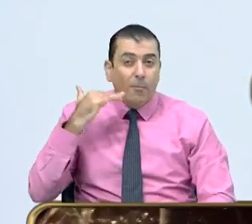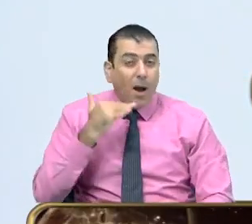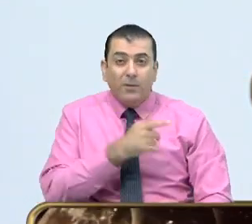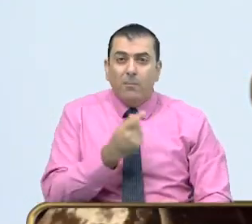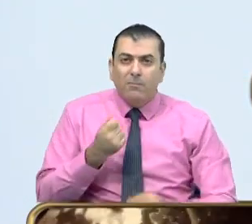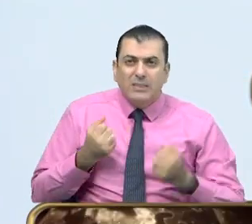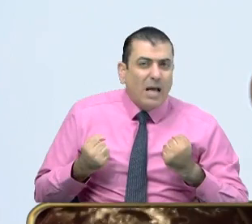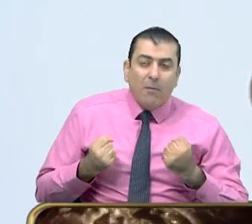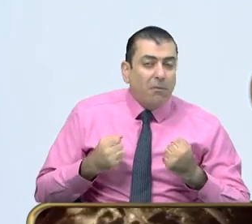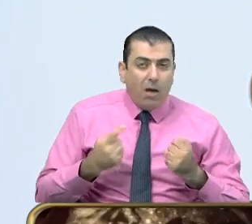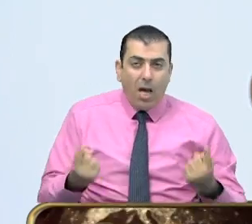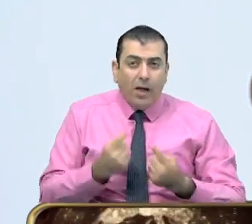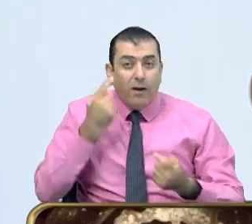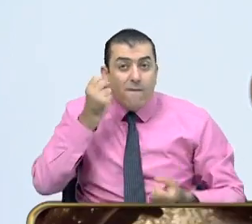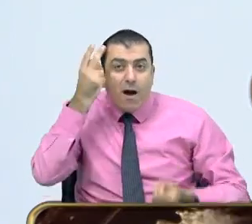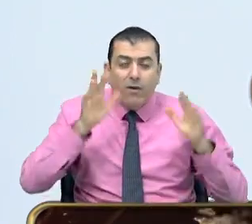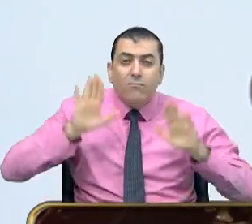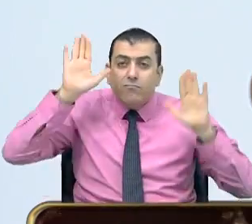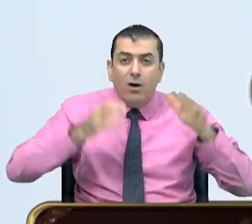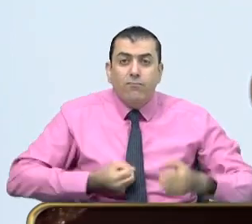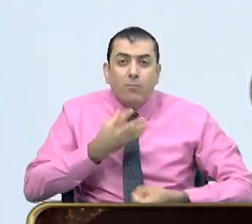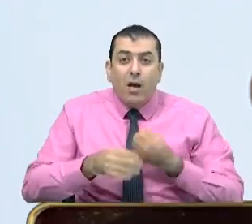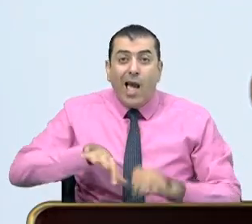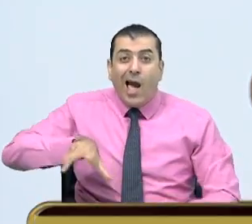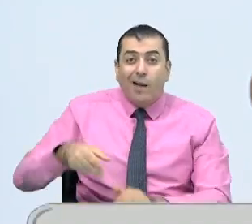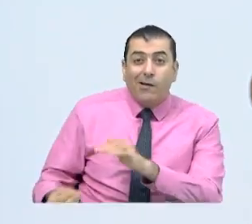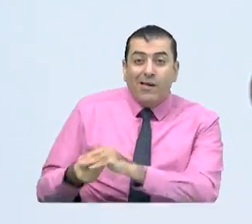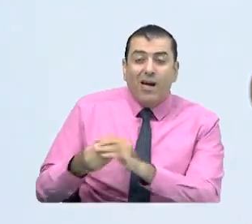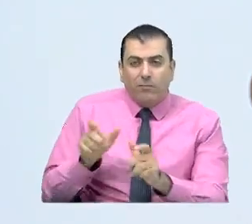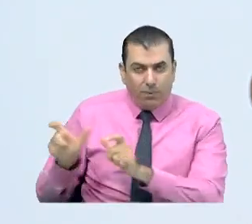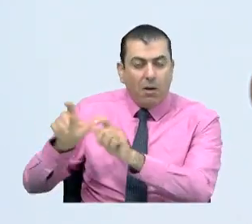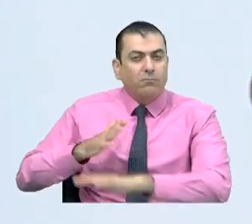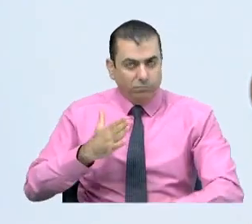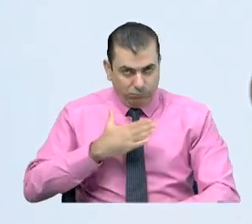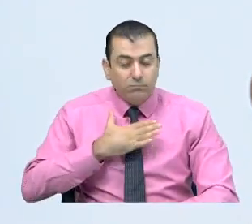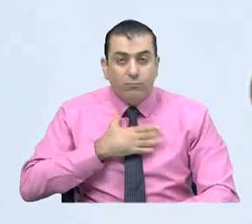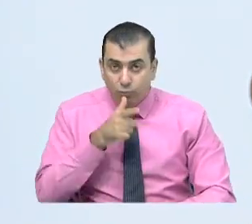الاردني بان يختار هو الحزب الذي يجد نفسه فيه واللي اقرب لتوجهاته